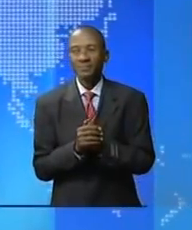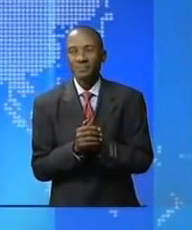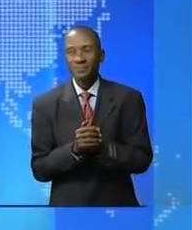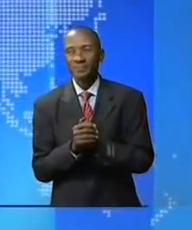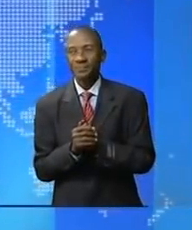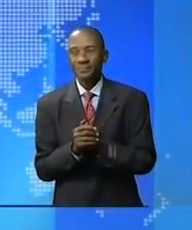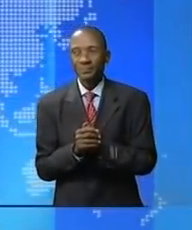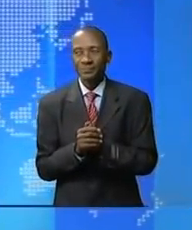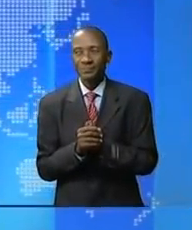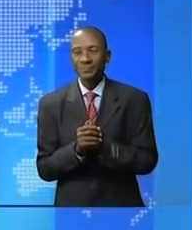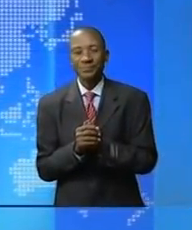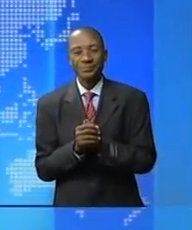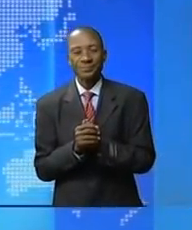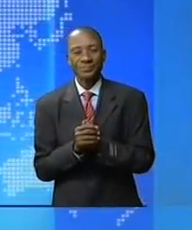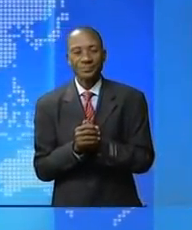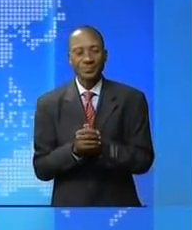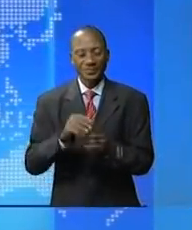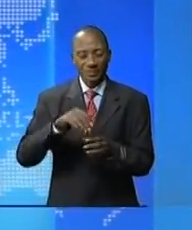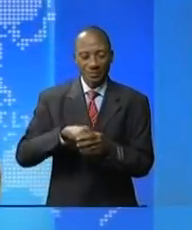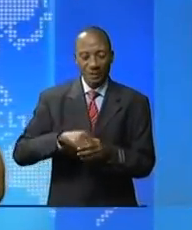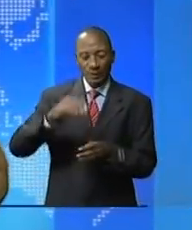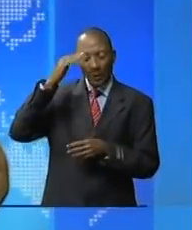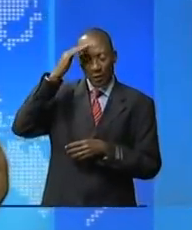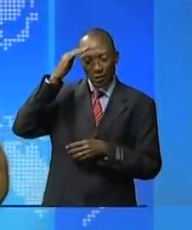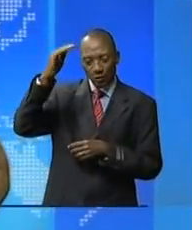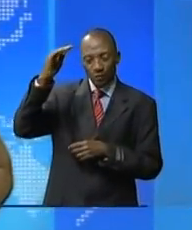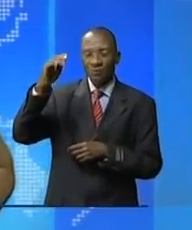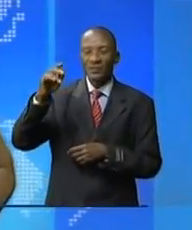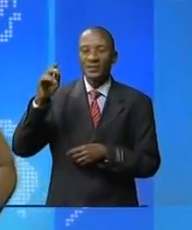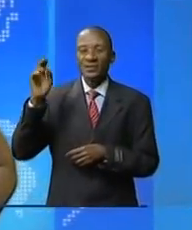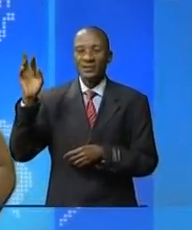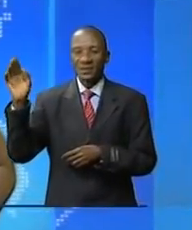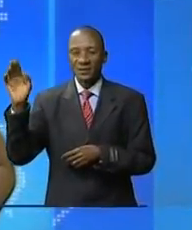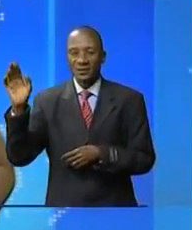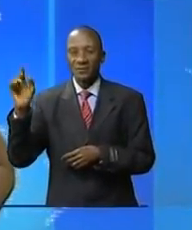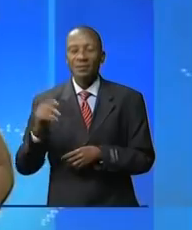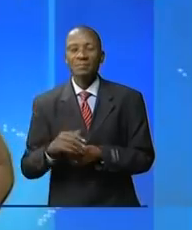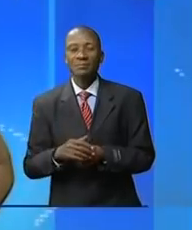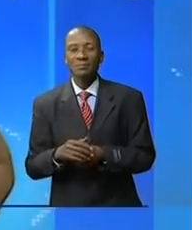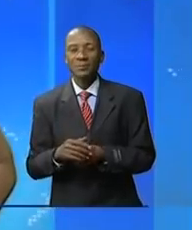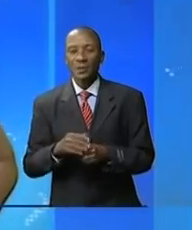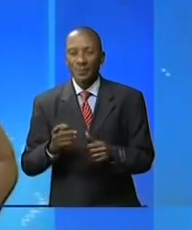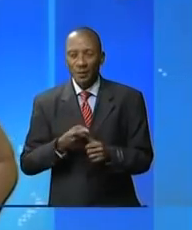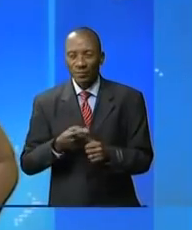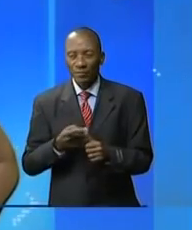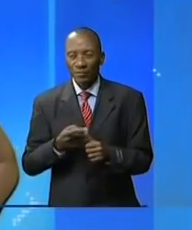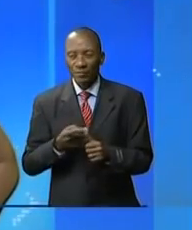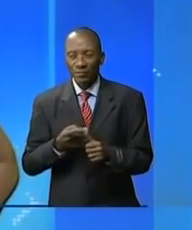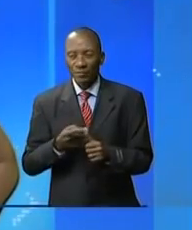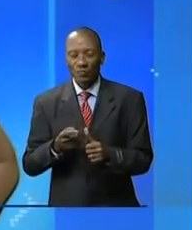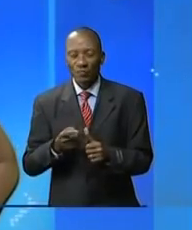C'est à l'université de Kinshasa qu'a vu pour la première fois l'université,